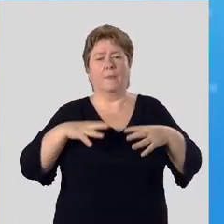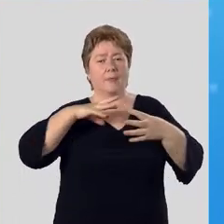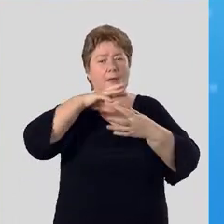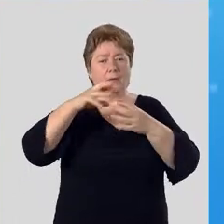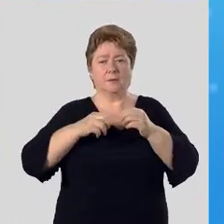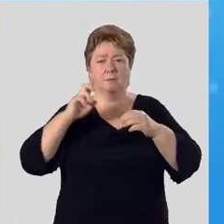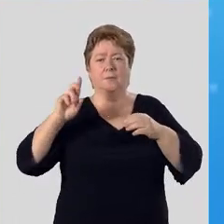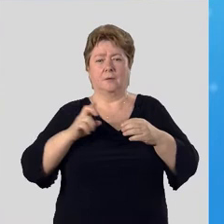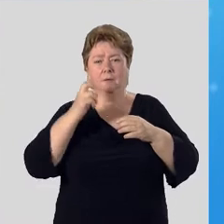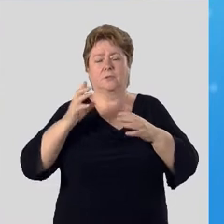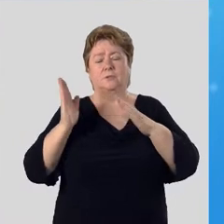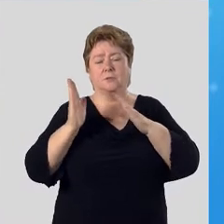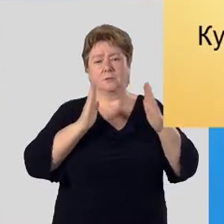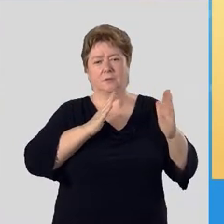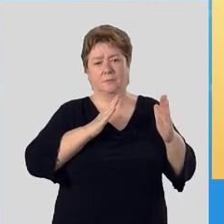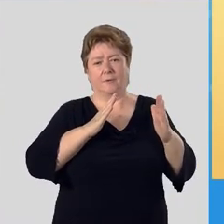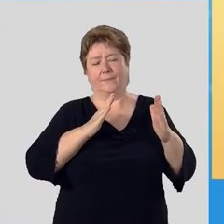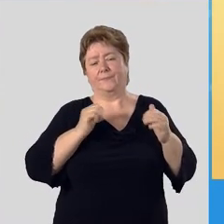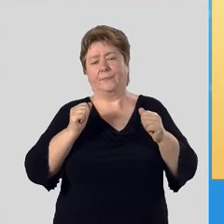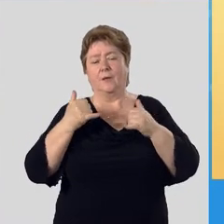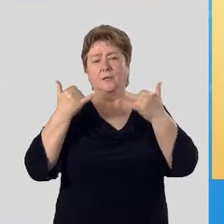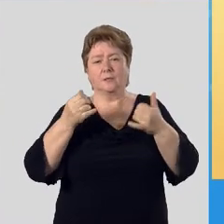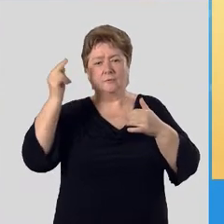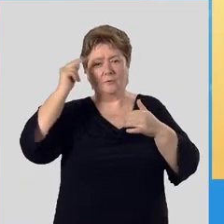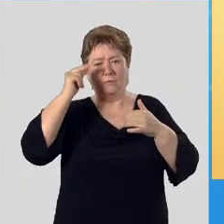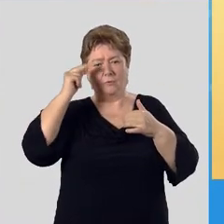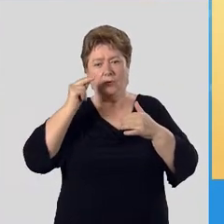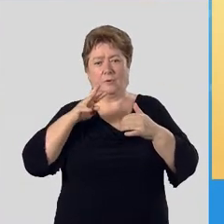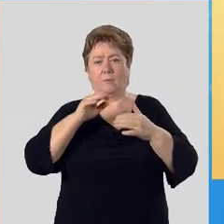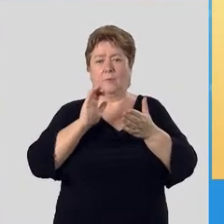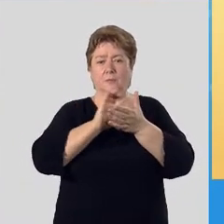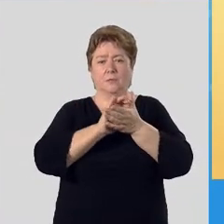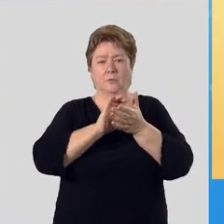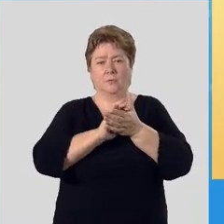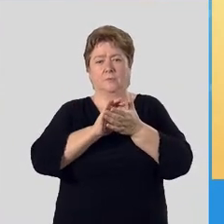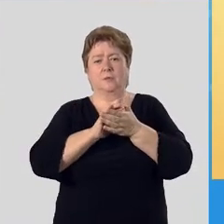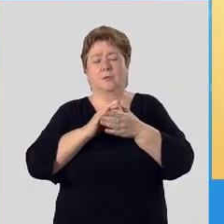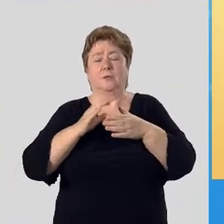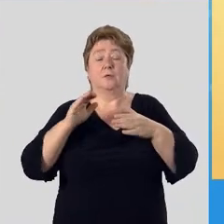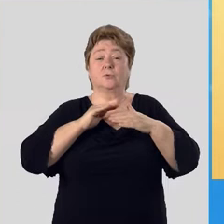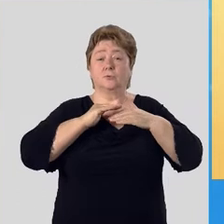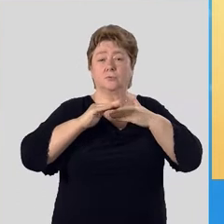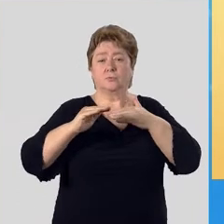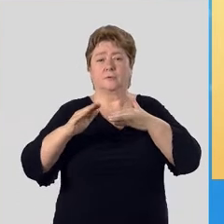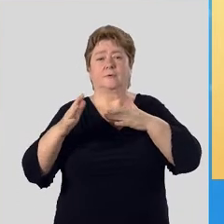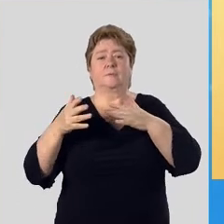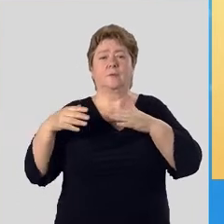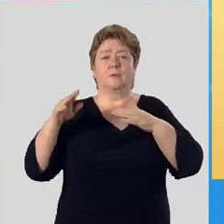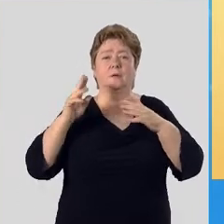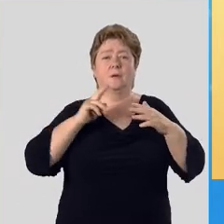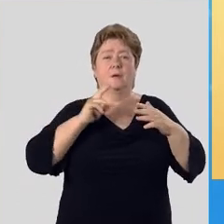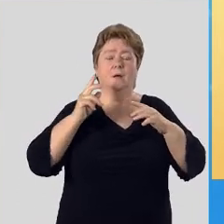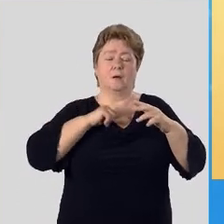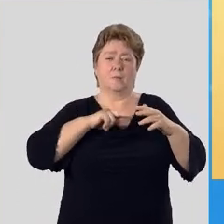единая биологическая система. Сегодня на уроке мы познакомимся с уровнями организации